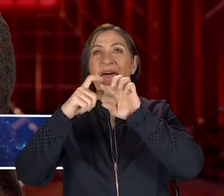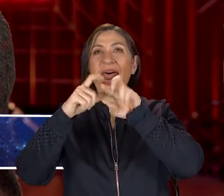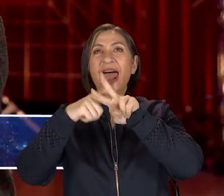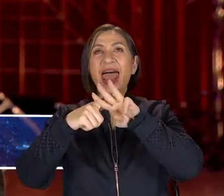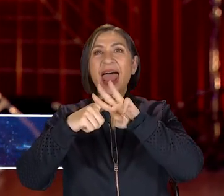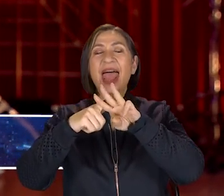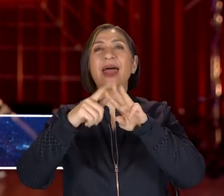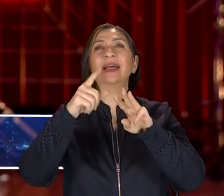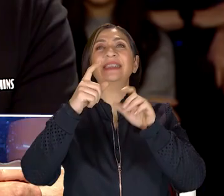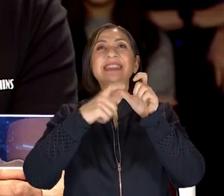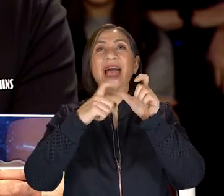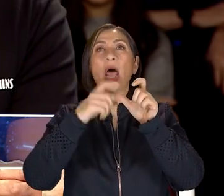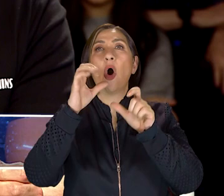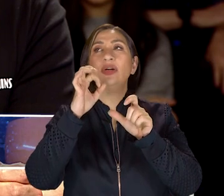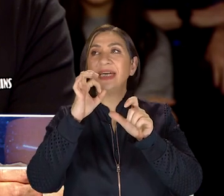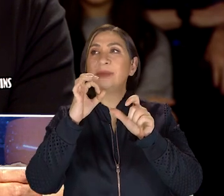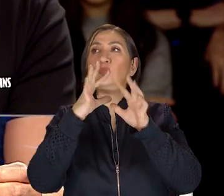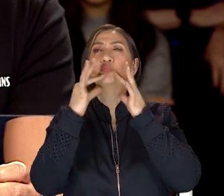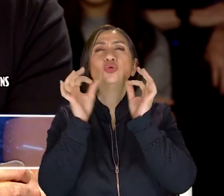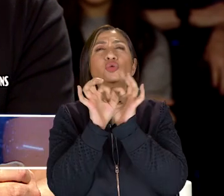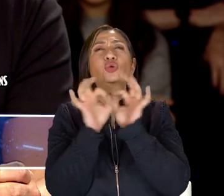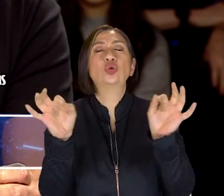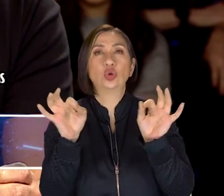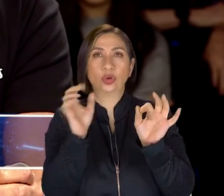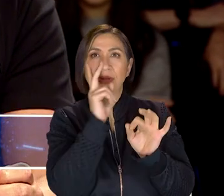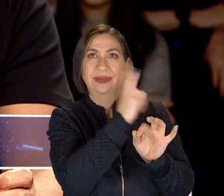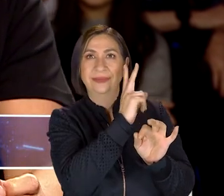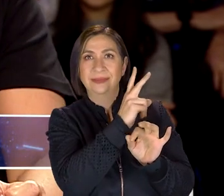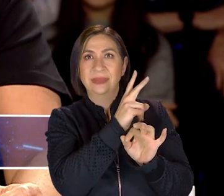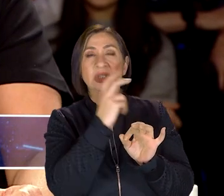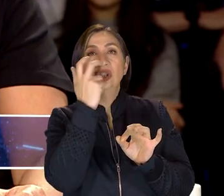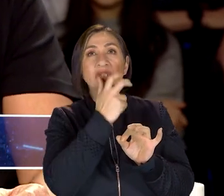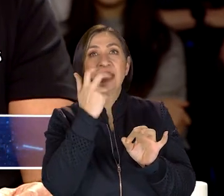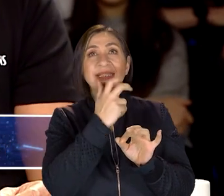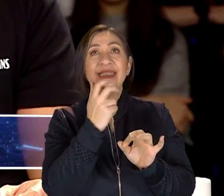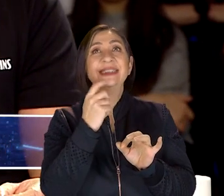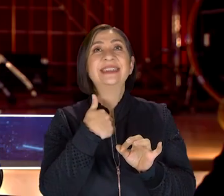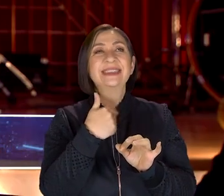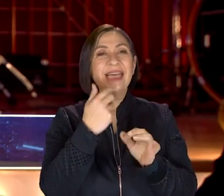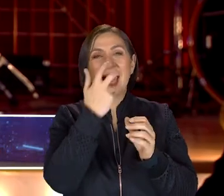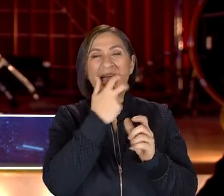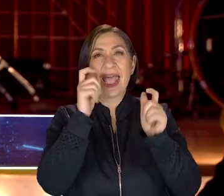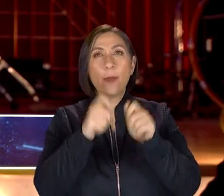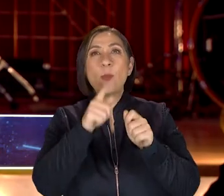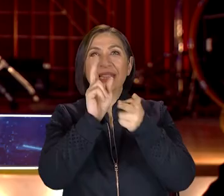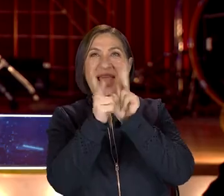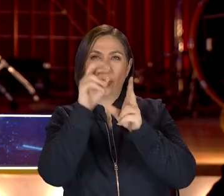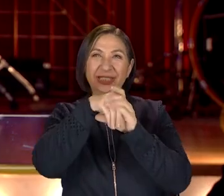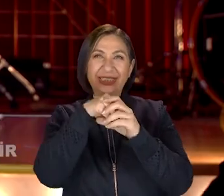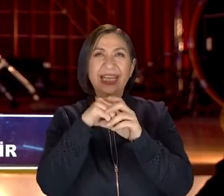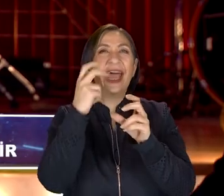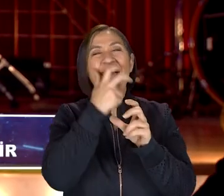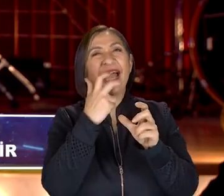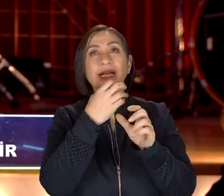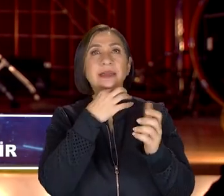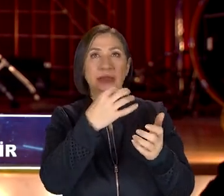Mutsuzsun isimli Serdar Ortaç, söz müzik Serdar Ortaç şarkısını seslendiriyoruz. Harem Kabare oyunumuzda